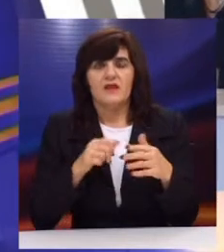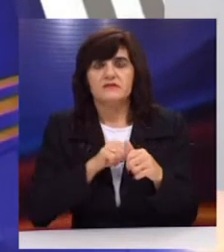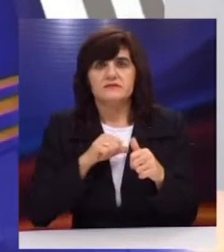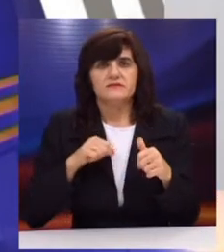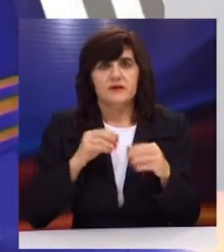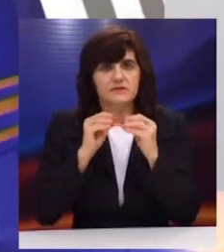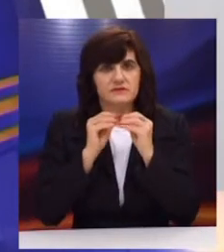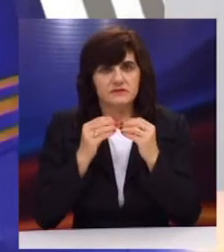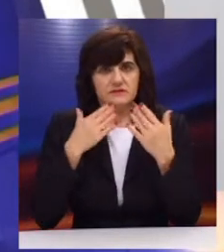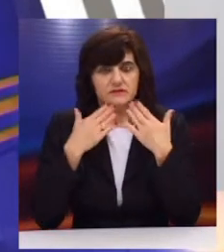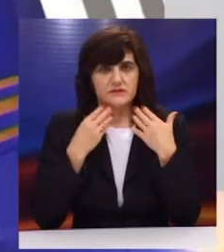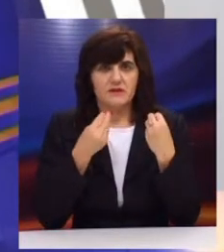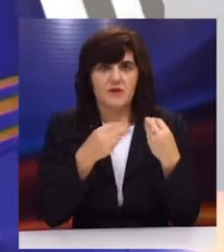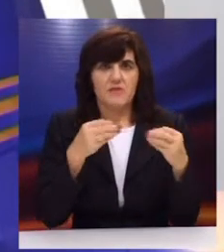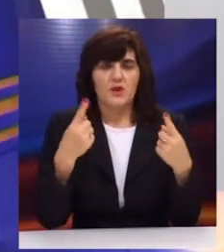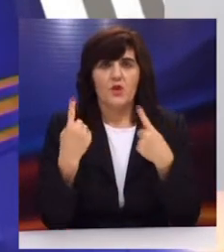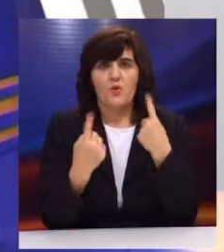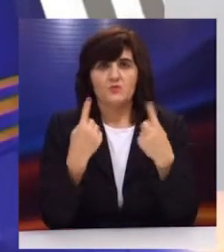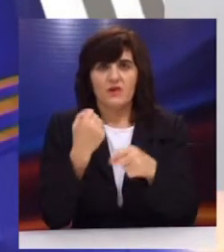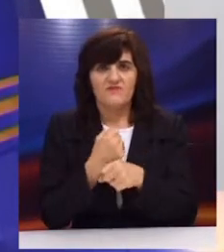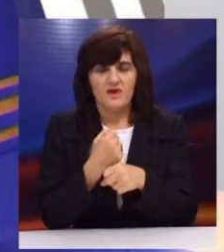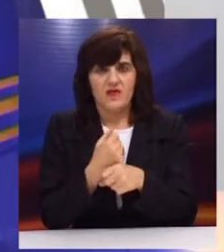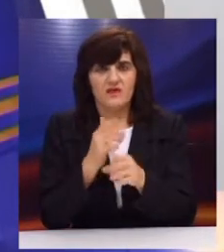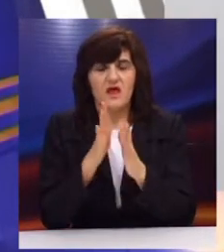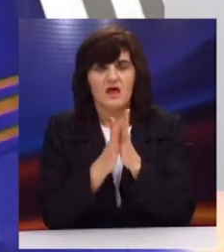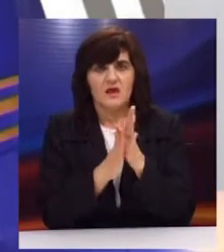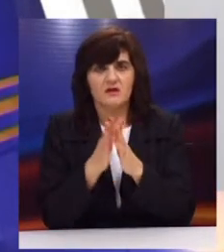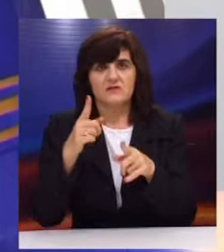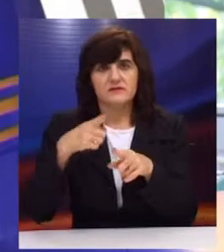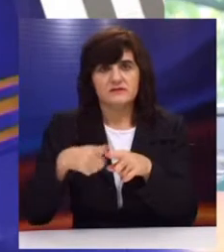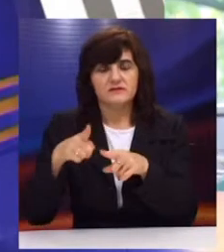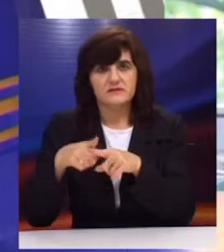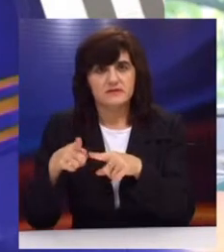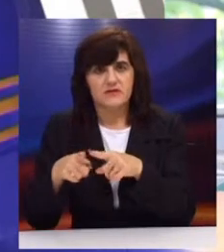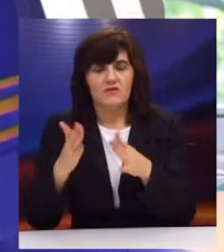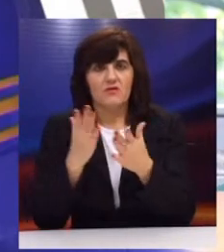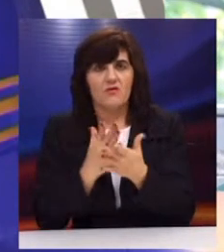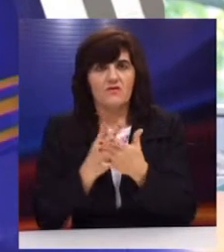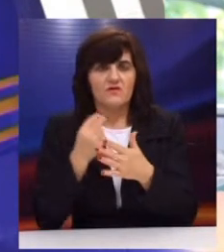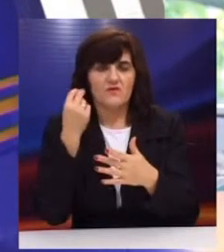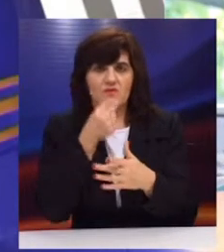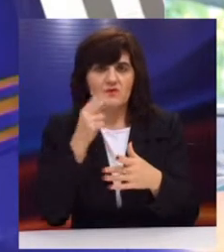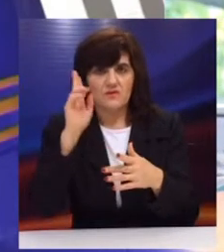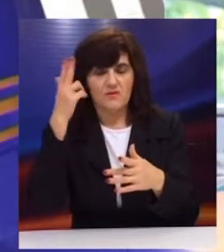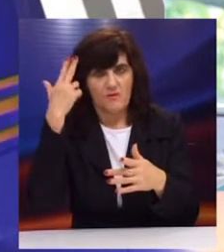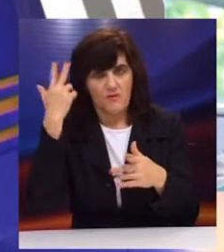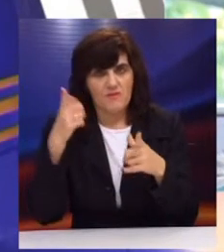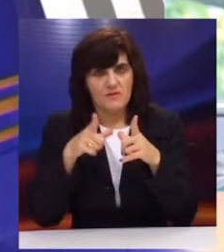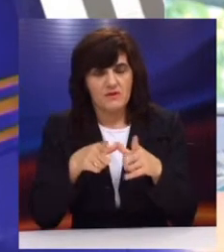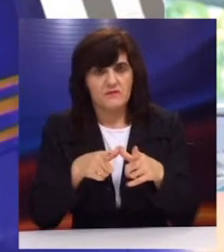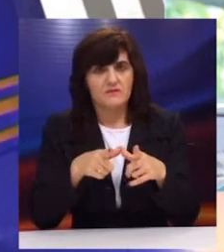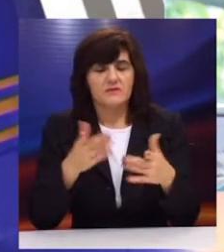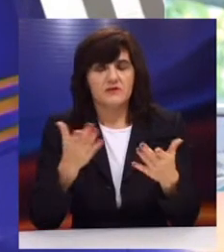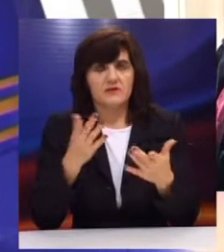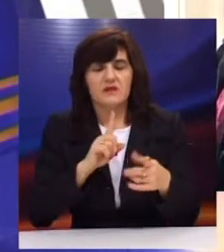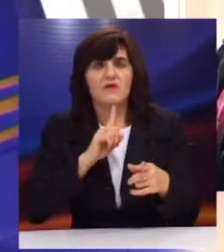sastancima nezaposlenima se prezentuju uslovi rada. Ovakvi razgovori se u posljednje vreme organizuju na nedeljnom nivou za potrebe italijanske Calcedonije, gde